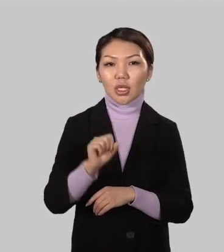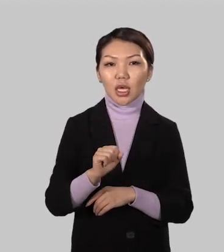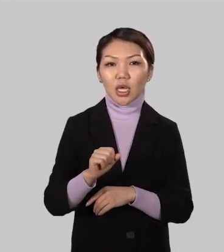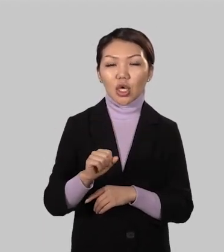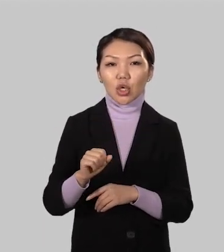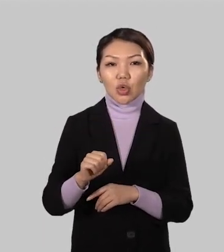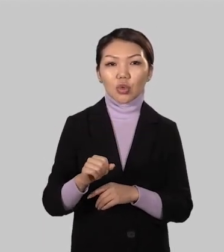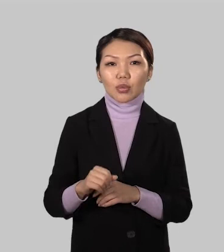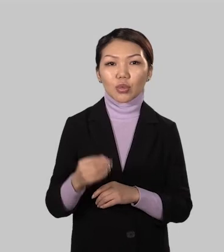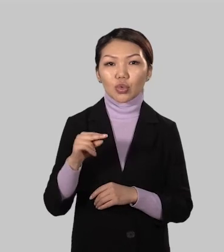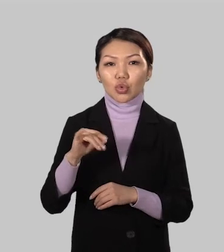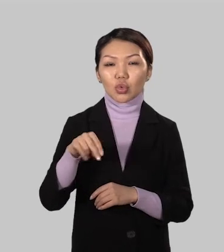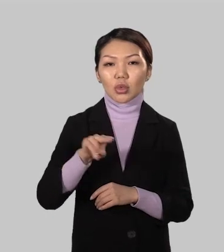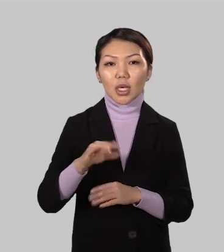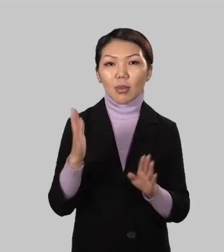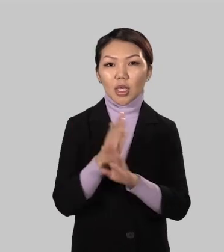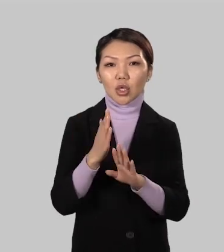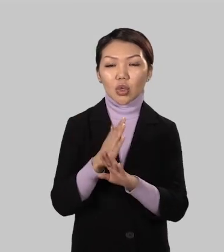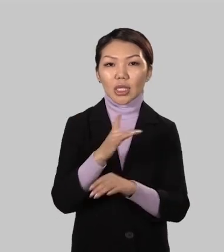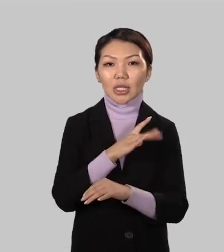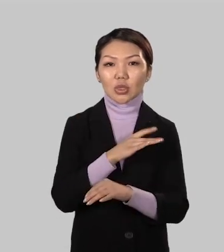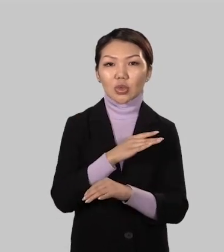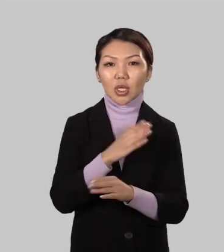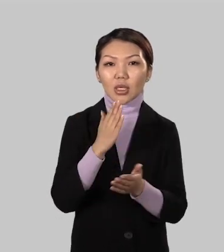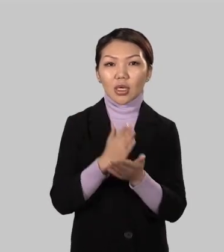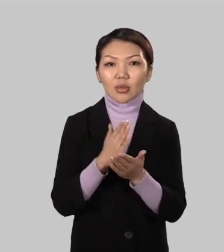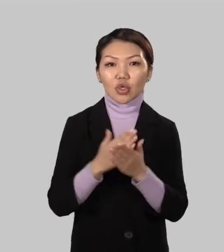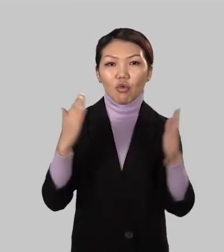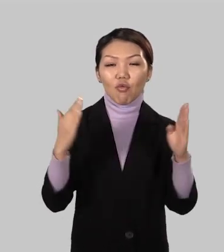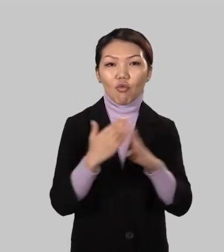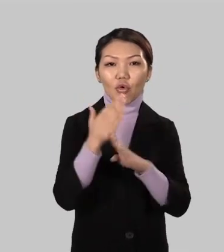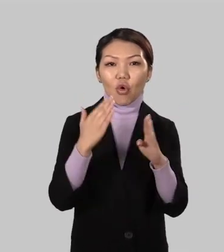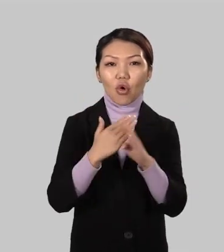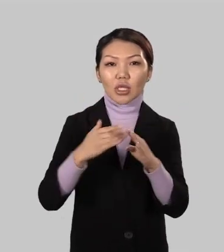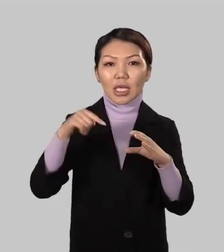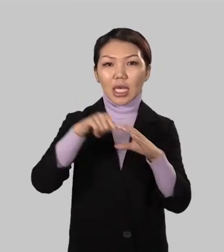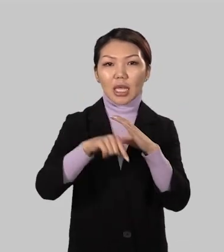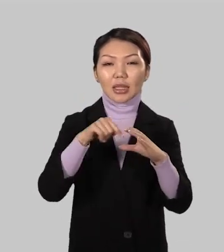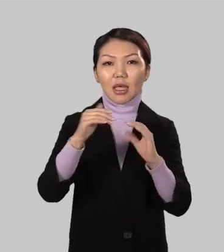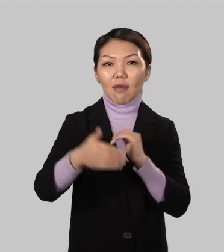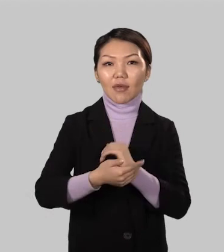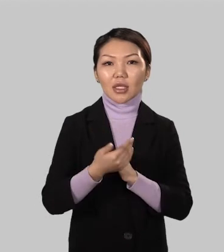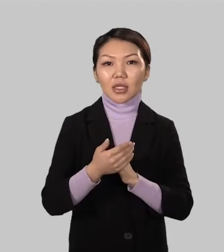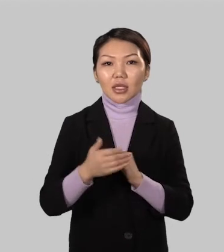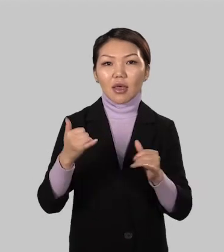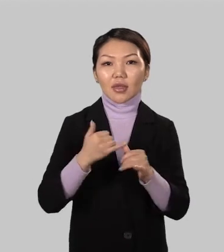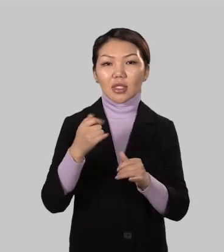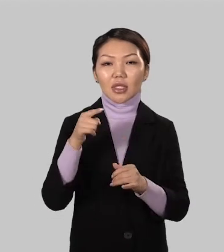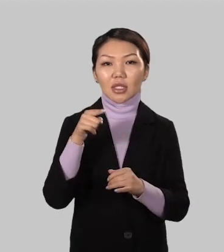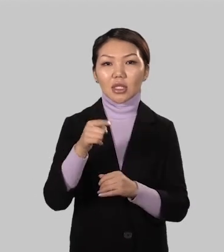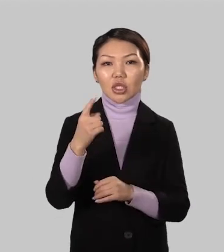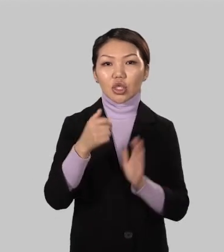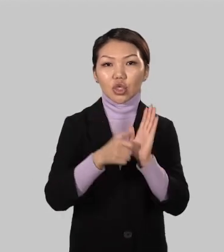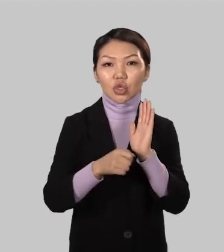природы иссык-куль оно расположено в горной котловине на высоте 1600 9 метров